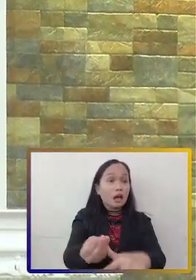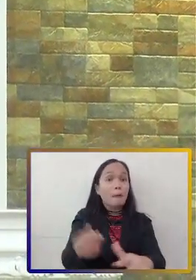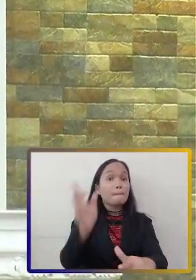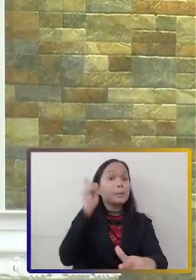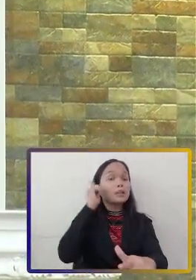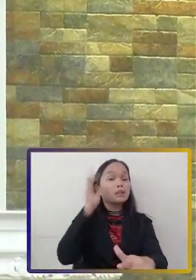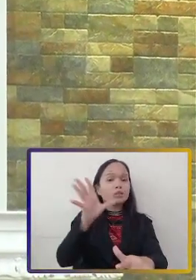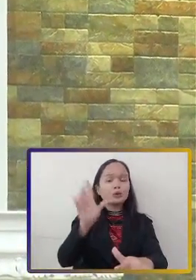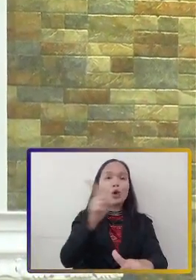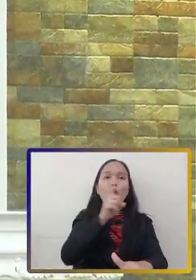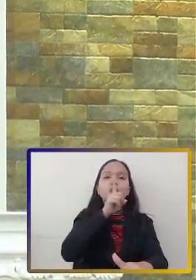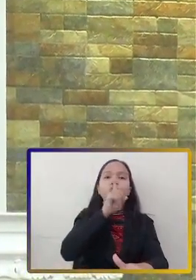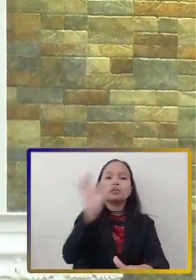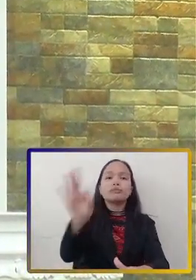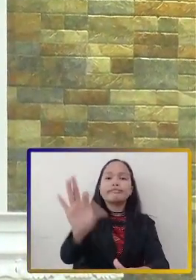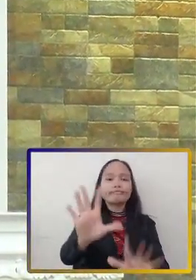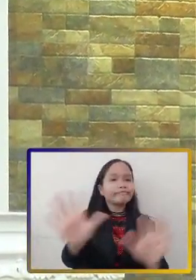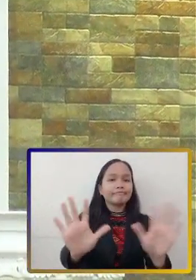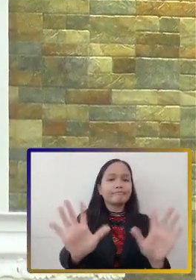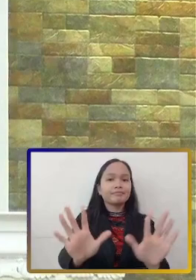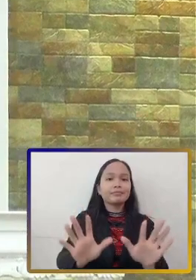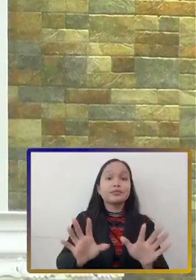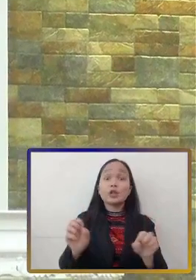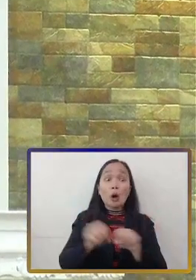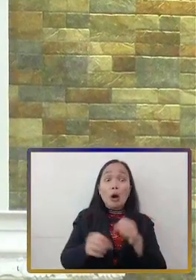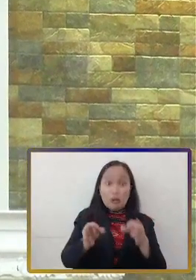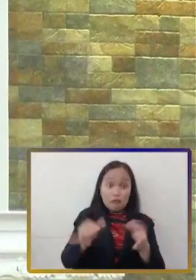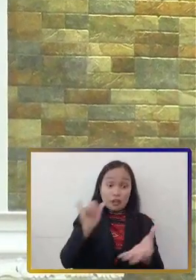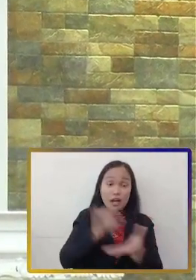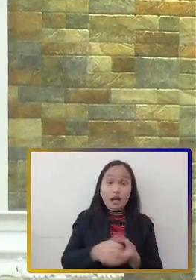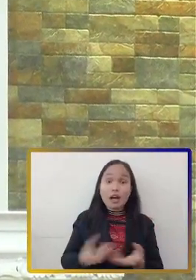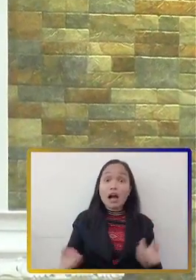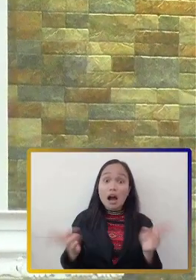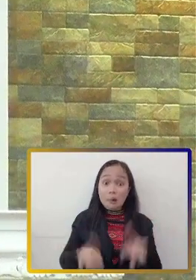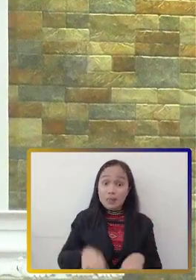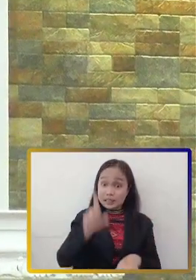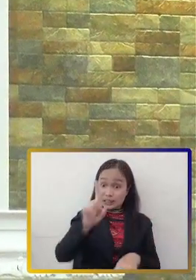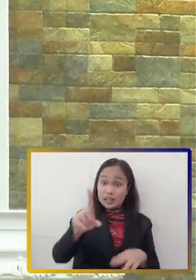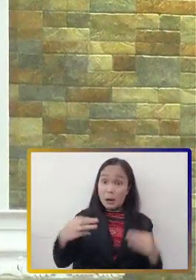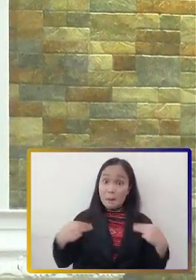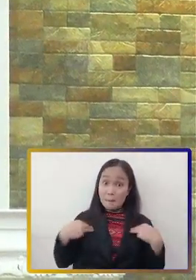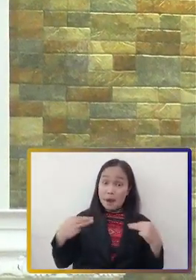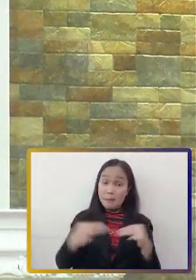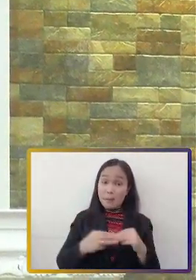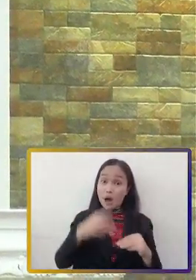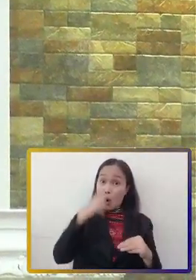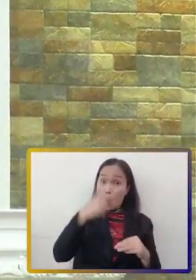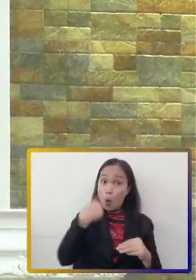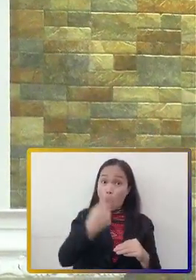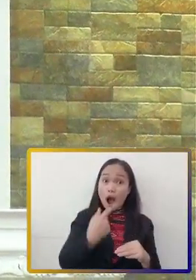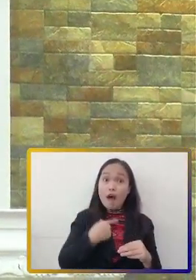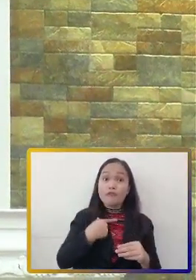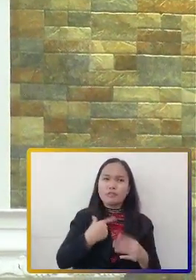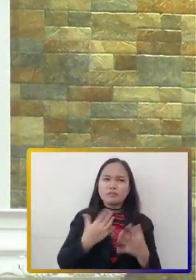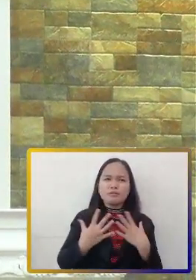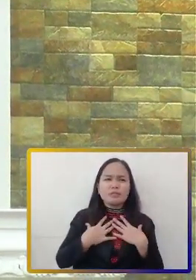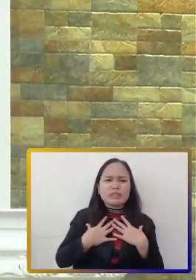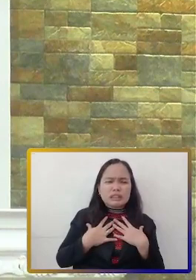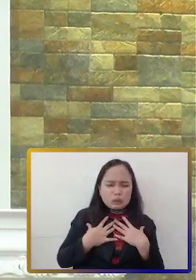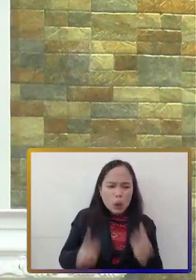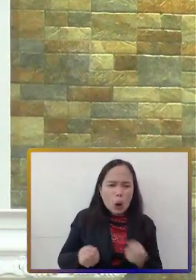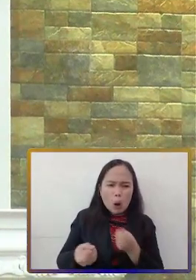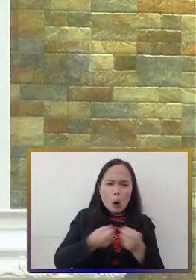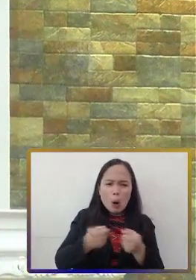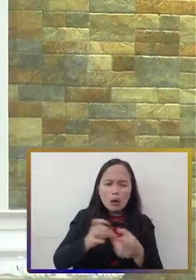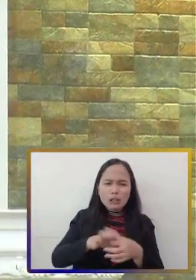dyan, siya na rin, itong isang miyembro na ito, meron na ho siyang tinatawag na stronghold ng Diablo.